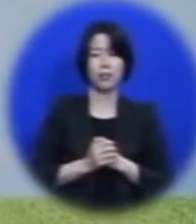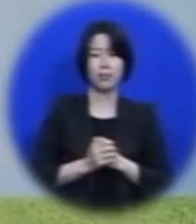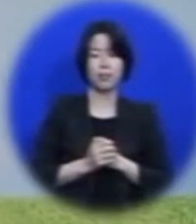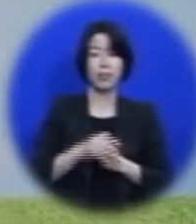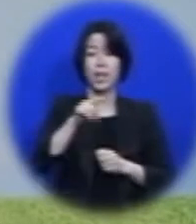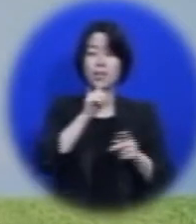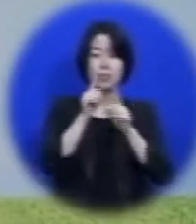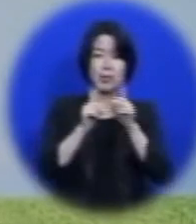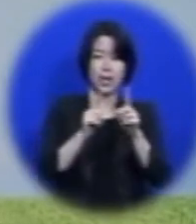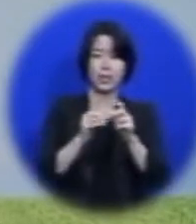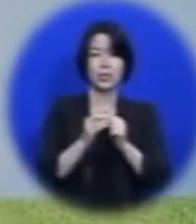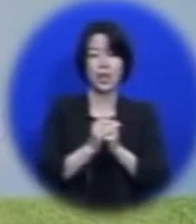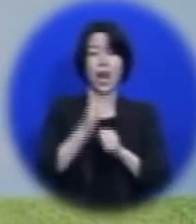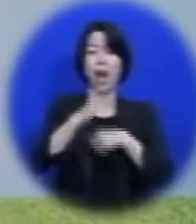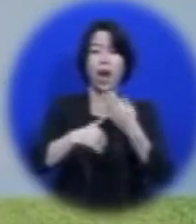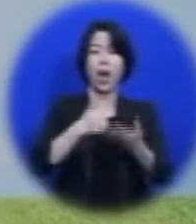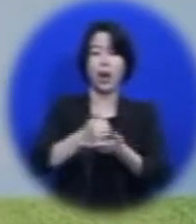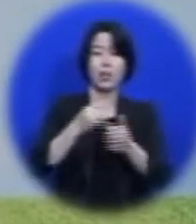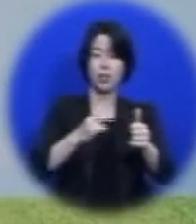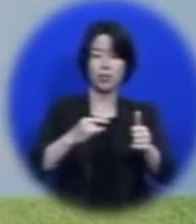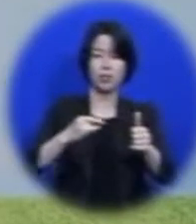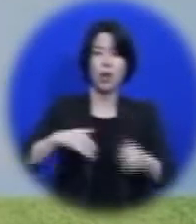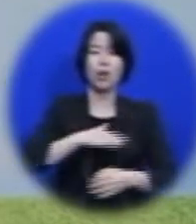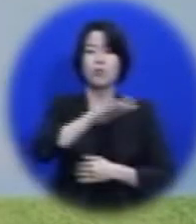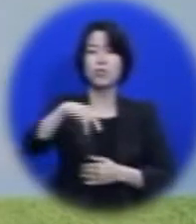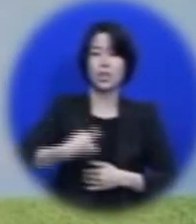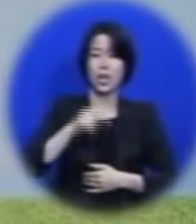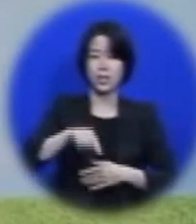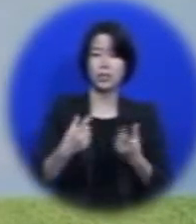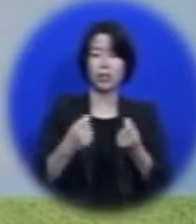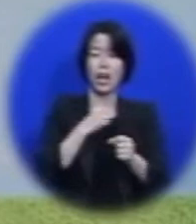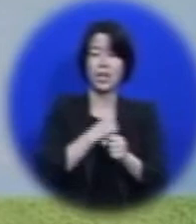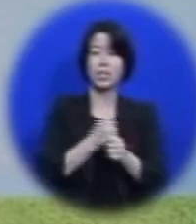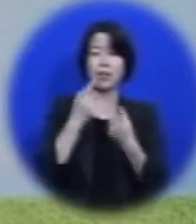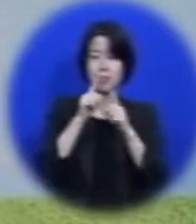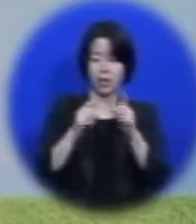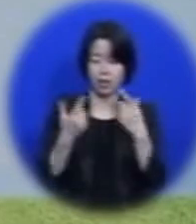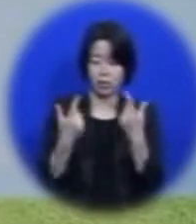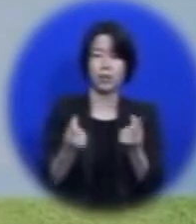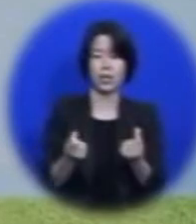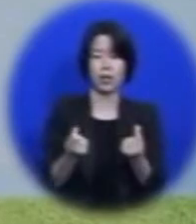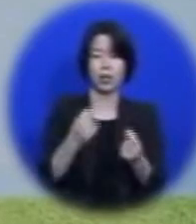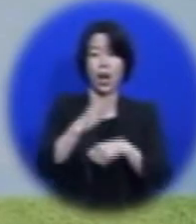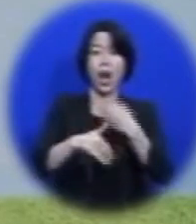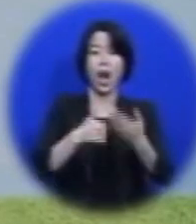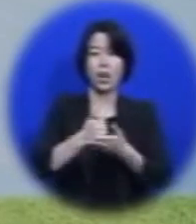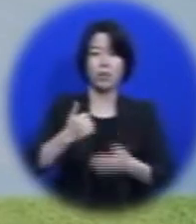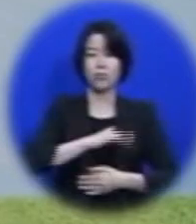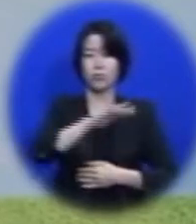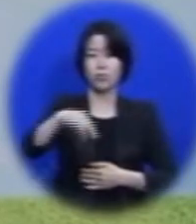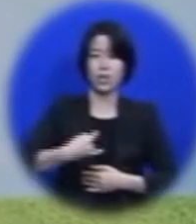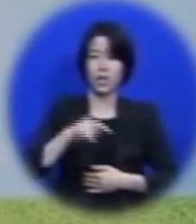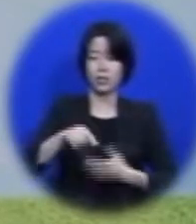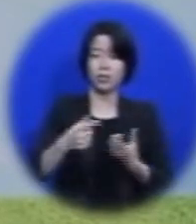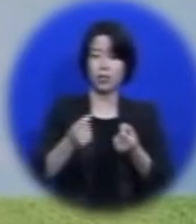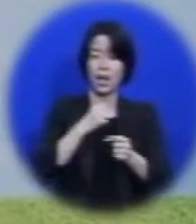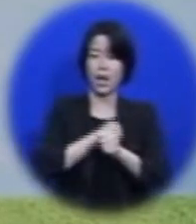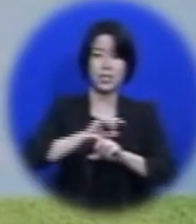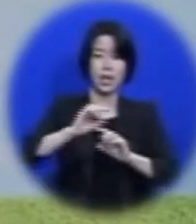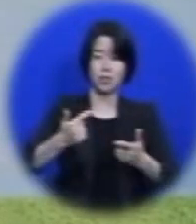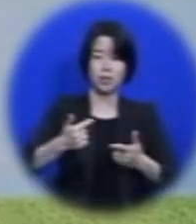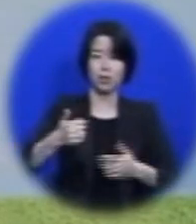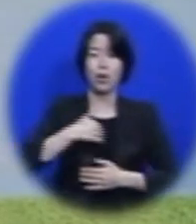그 말은 하나님께서 우리에게 그렇게 하신다는 뜻이잖아요. 하나님이 우리에게 그렇게 하지 않으시면서 우리 보고